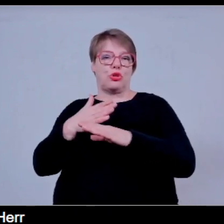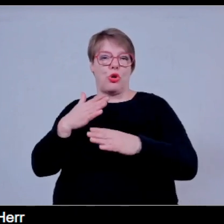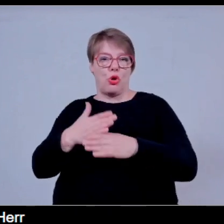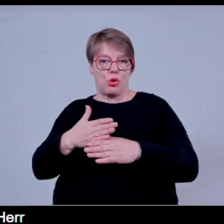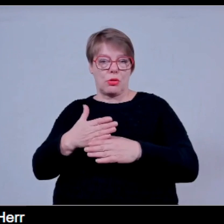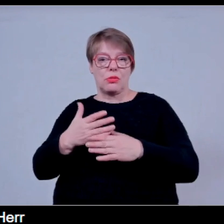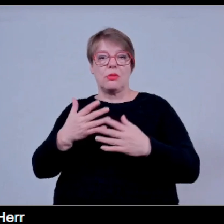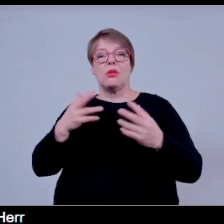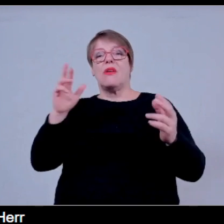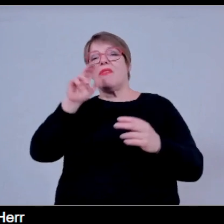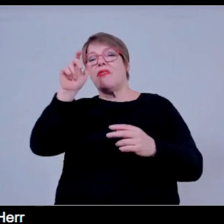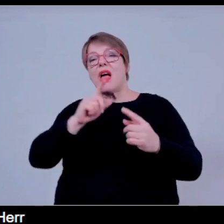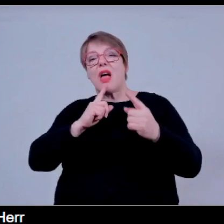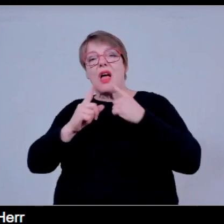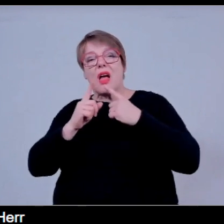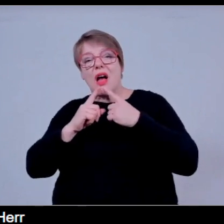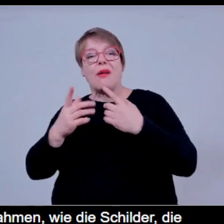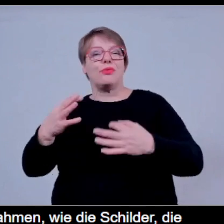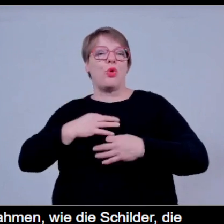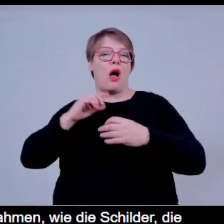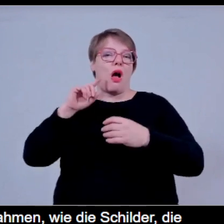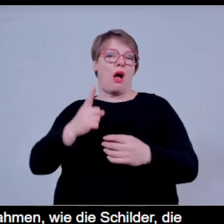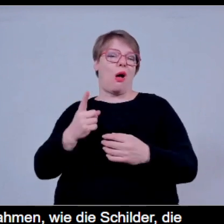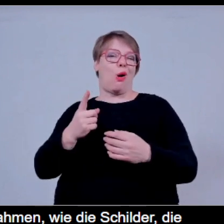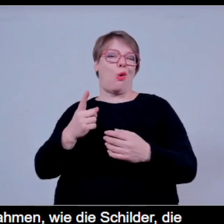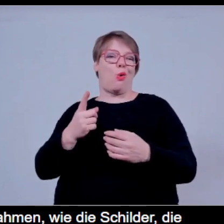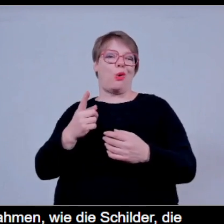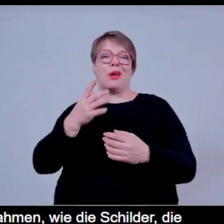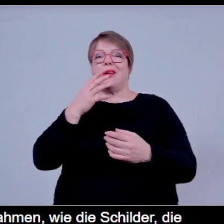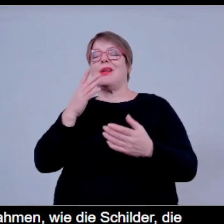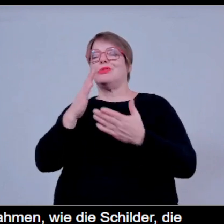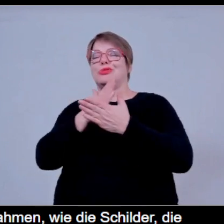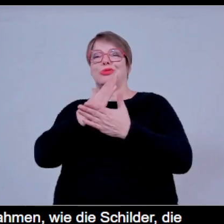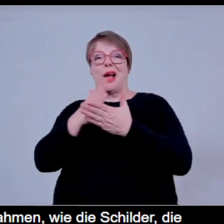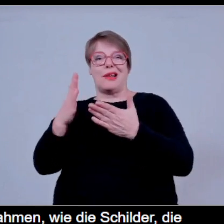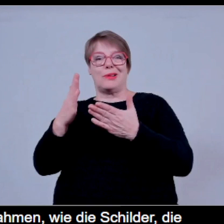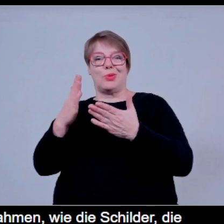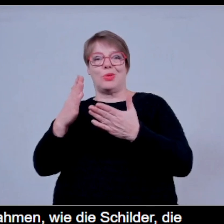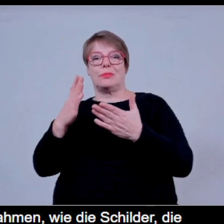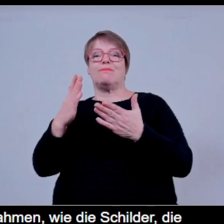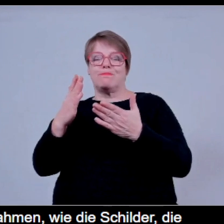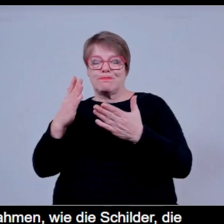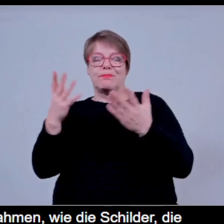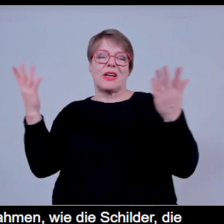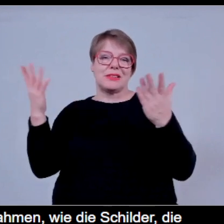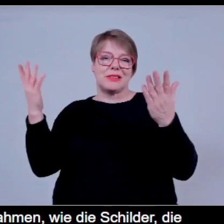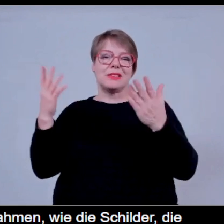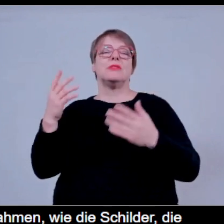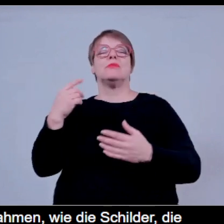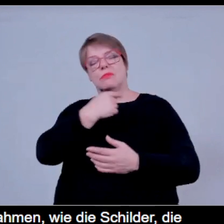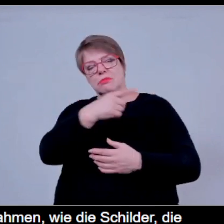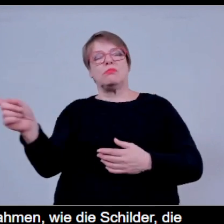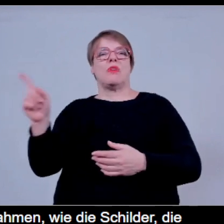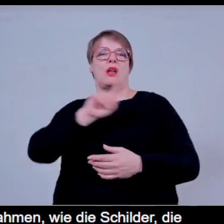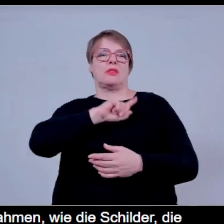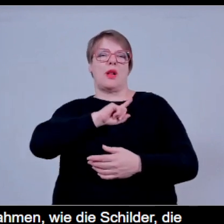erinnern Sie sich an den Regierungsflieger, ich weiß tatsächlich nicht, ob das der Auslöser war, da waren die ohne Maske drin gesessen, im nächsten waren sie mit Maske drin gesessen, dann